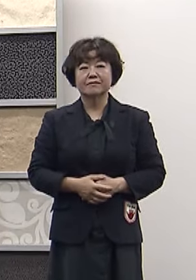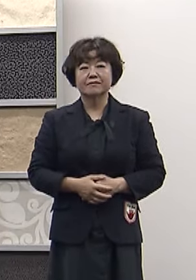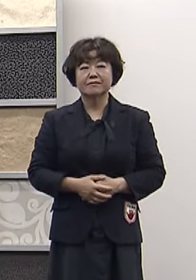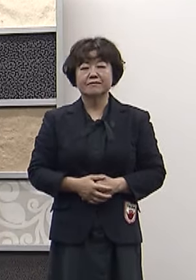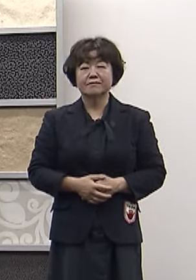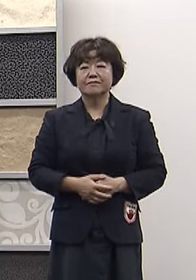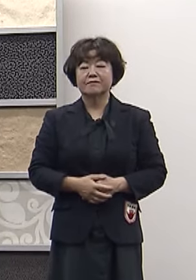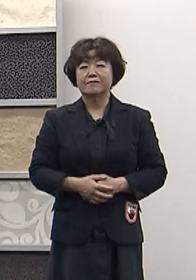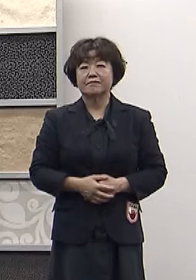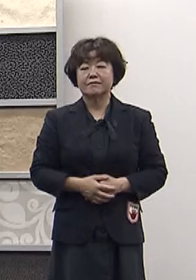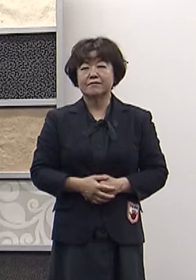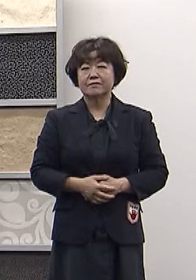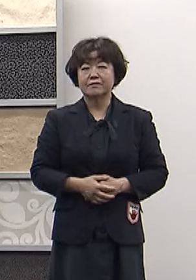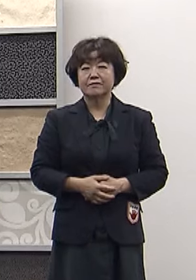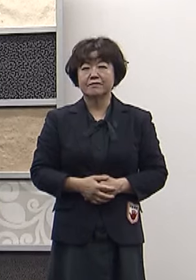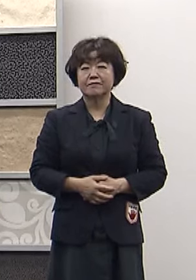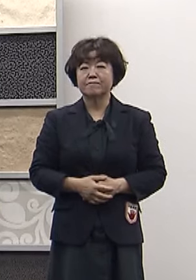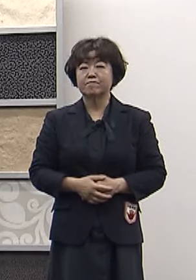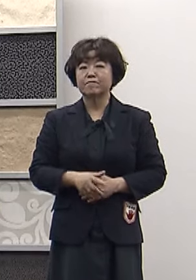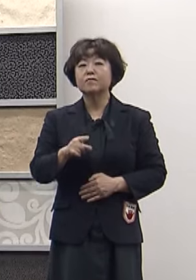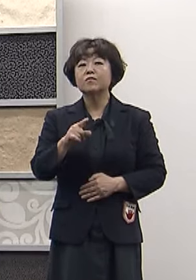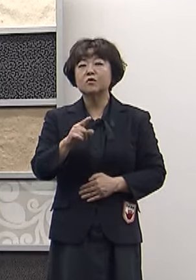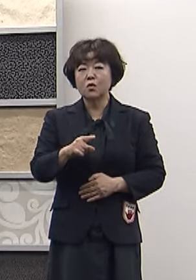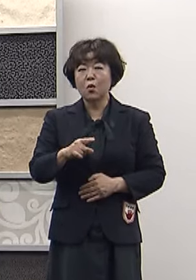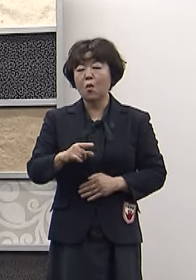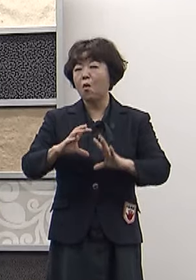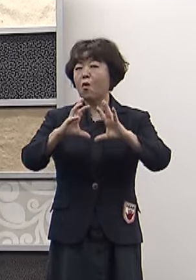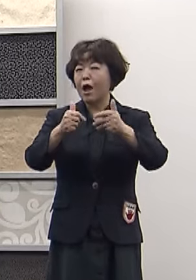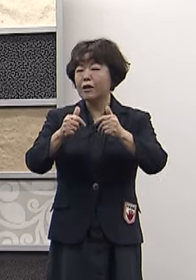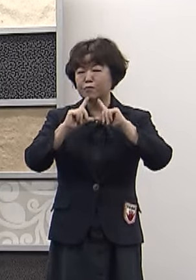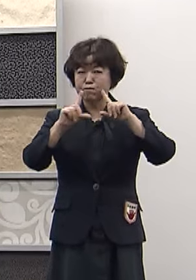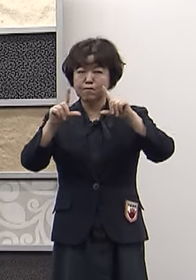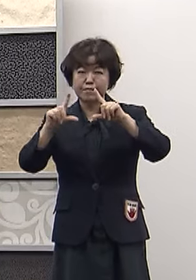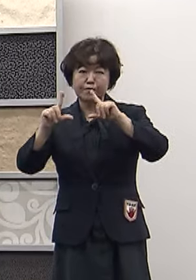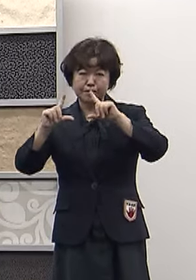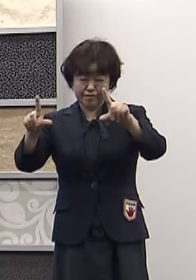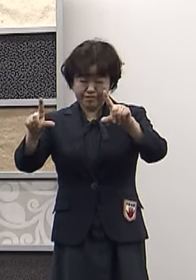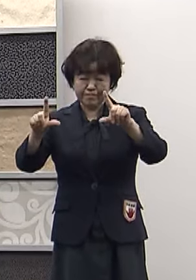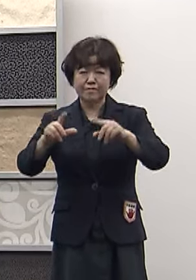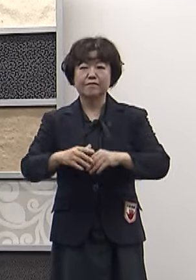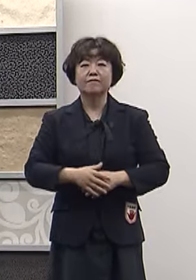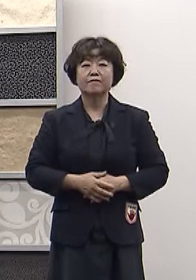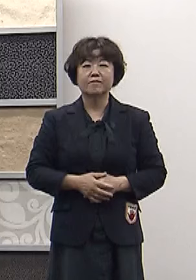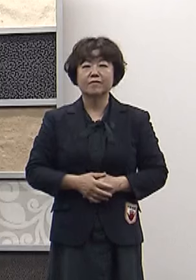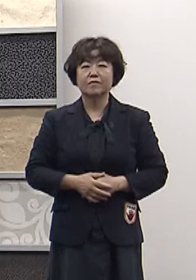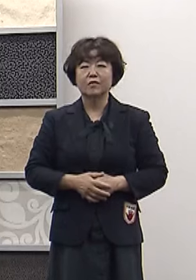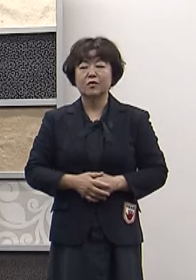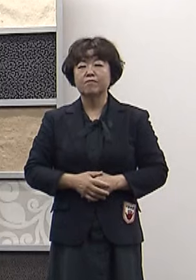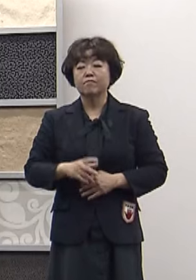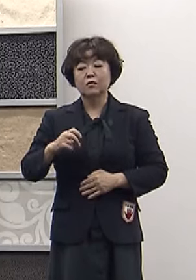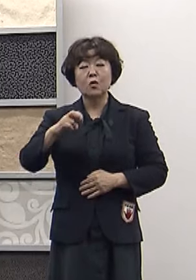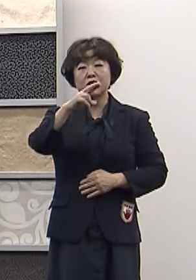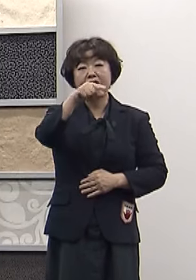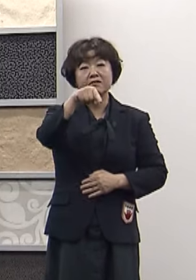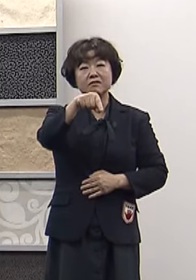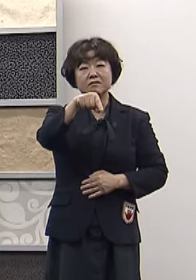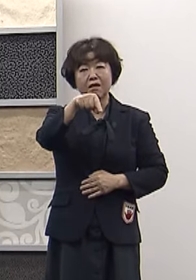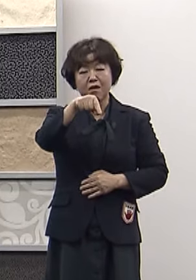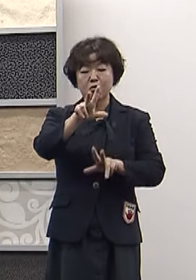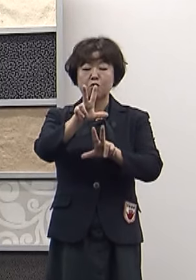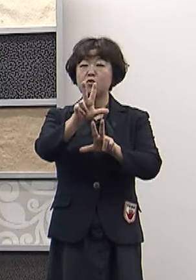最後3点目ですが、規制の海外向け周知についてですけれども、この登山規制ですが、さまざまな手段